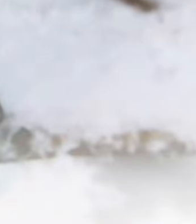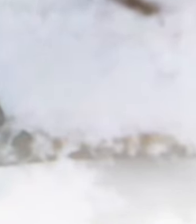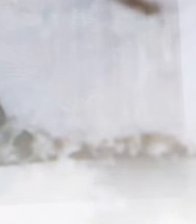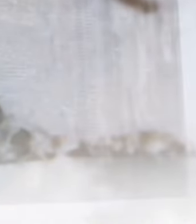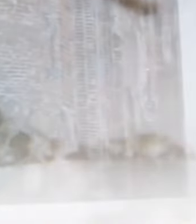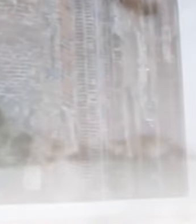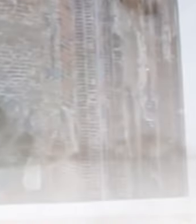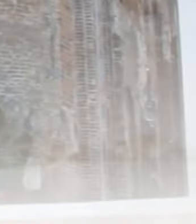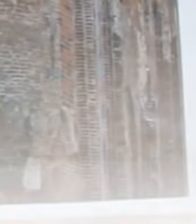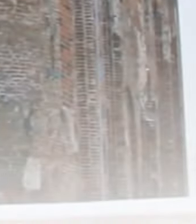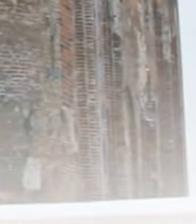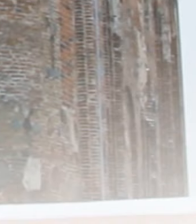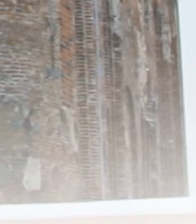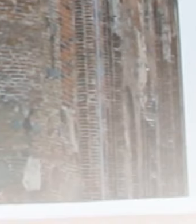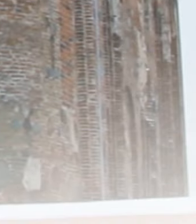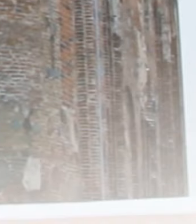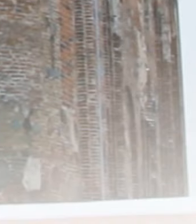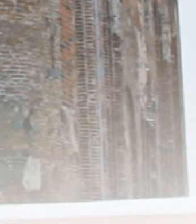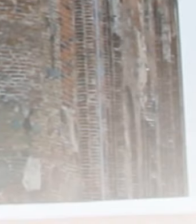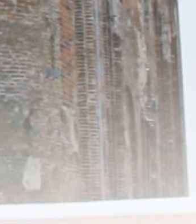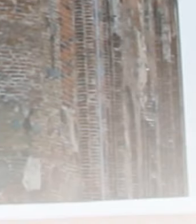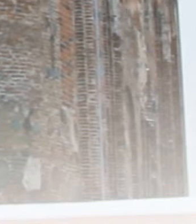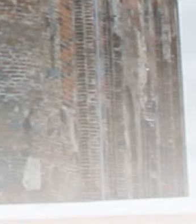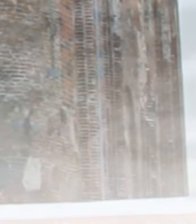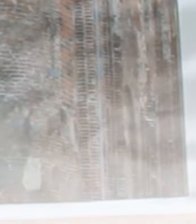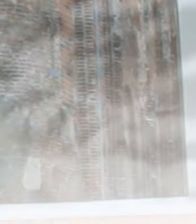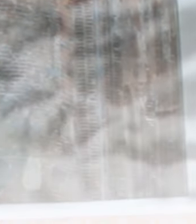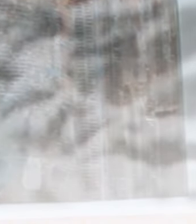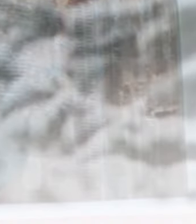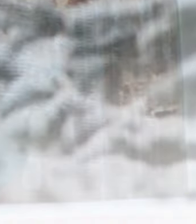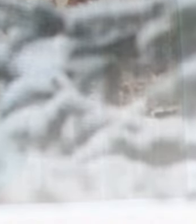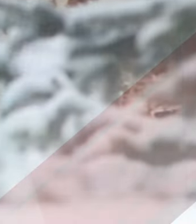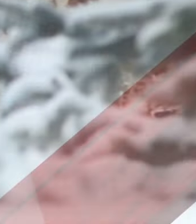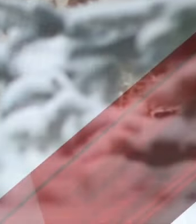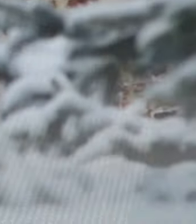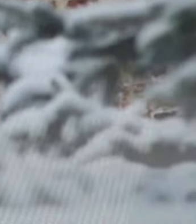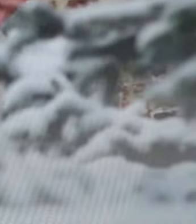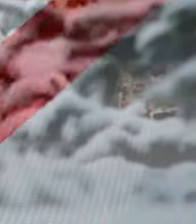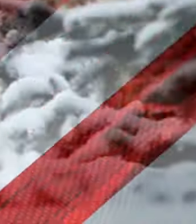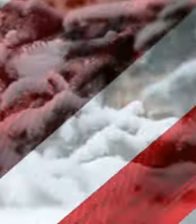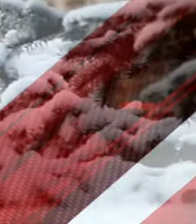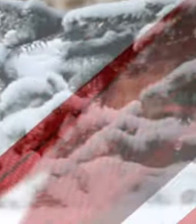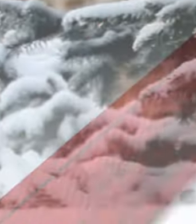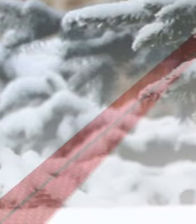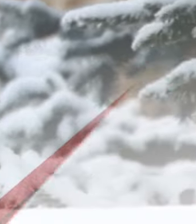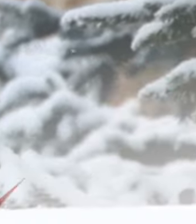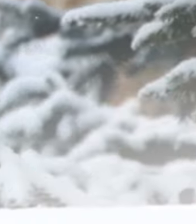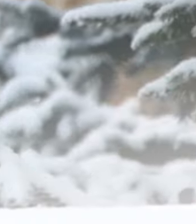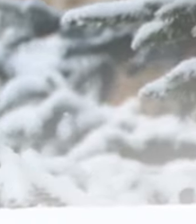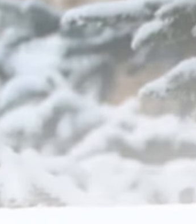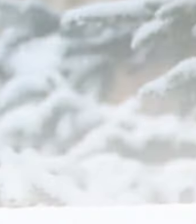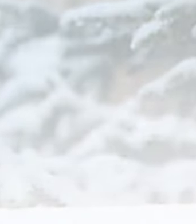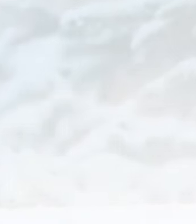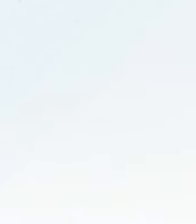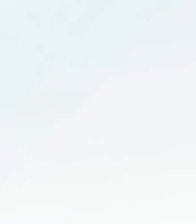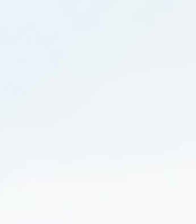Геамагнітная сітуація ў чатвер 15-га лютага будзе даволі спрыяльнай. Сонічна актыву на стіне піравысіць ў зроўню